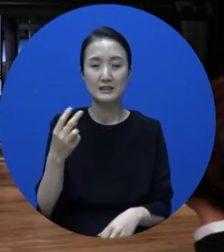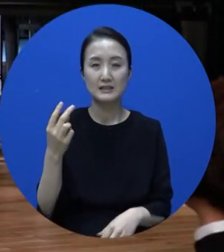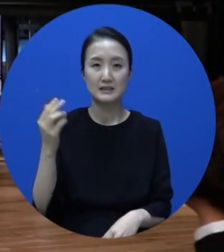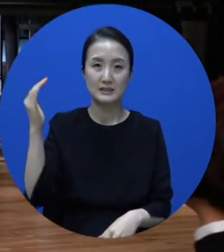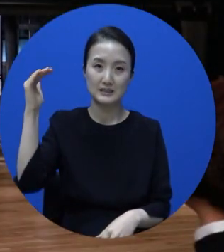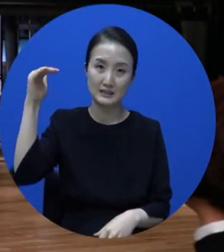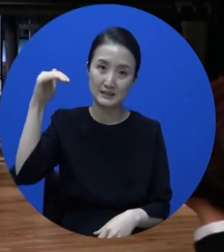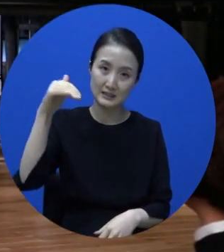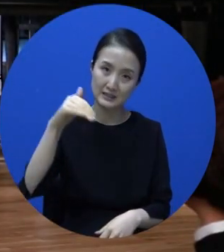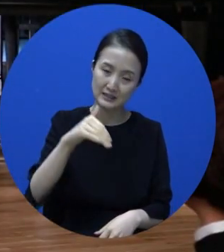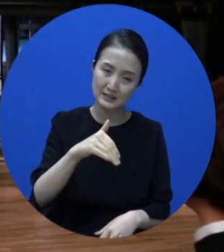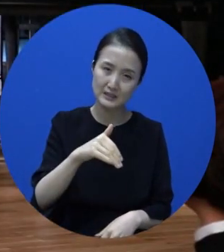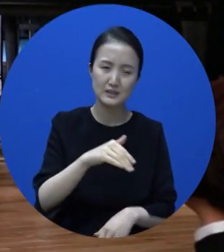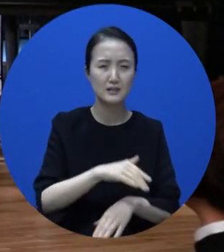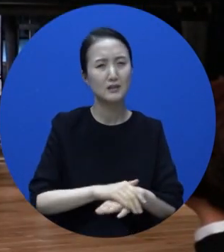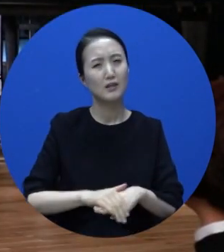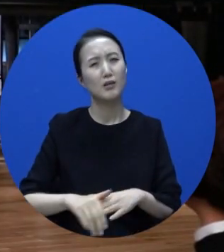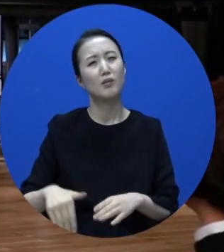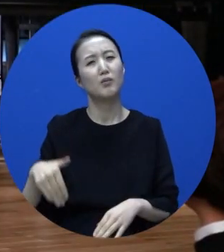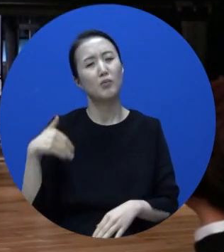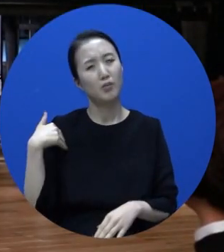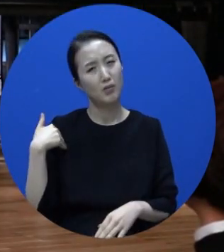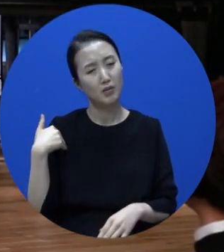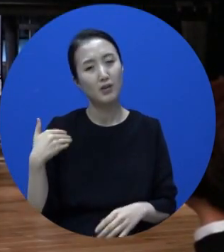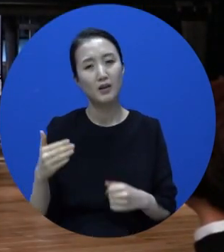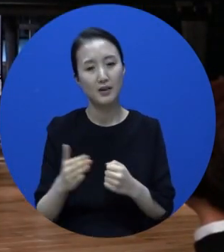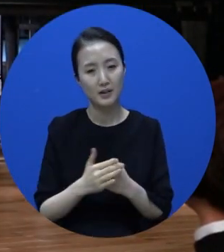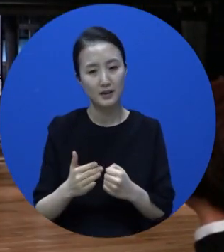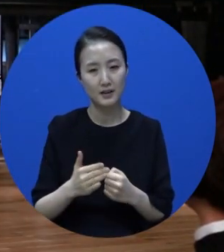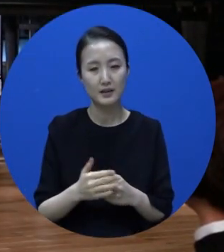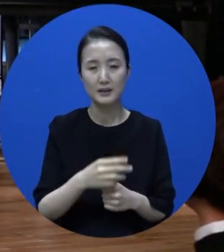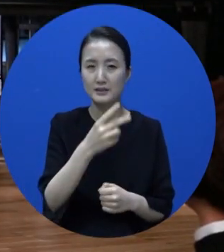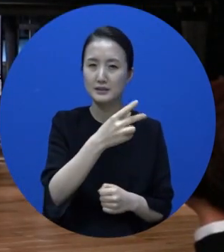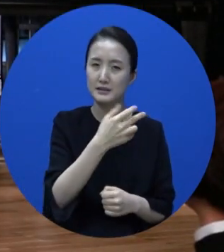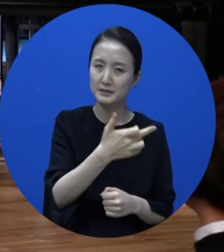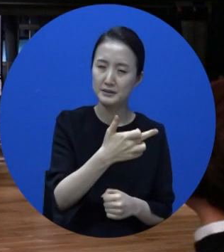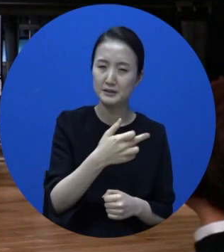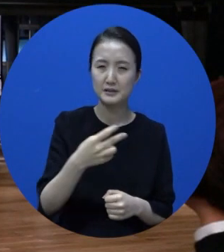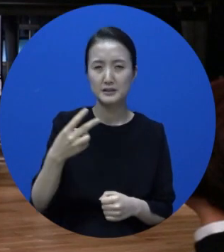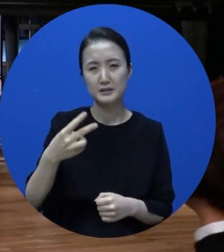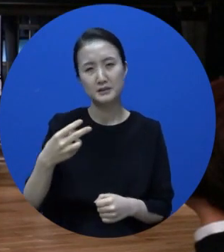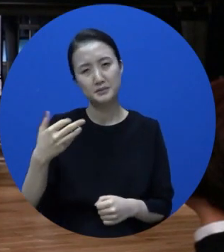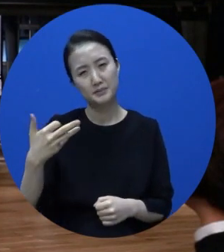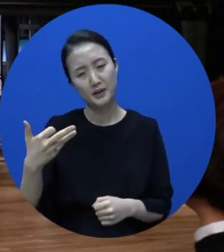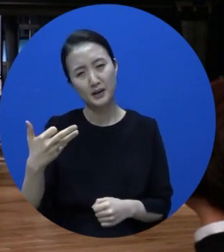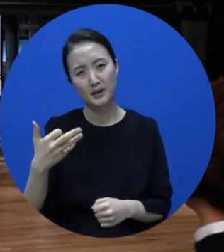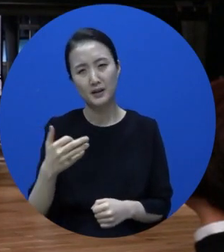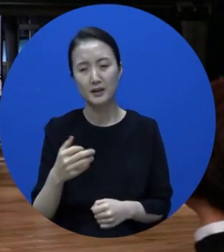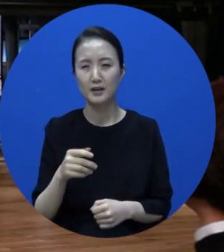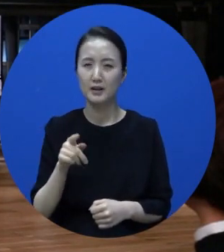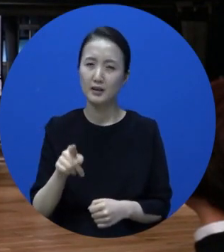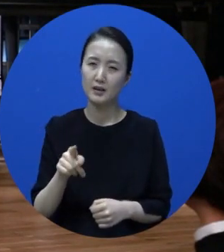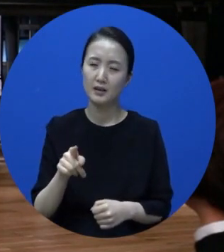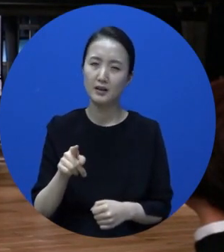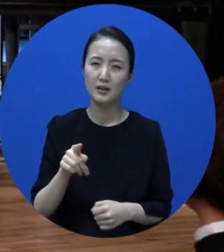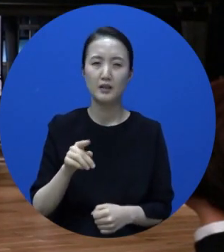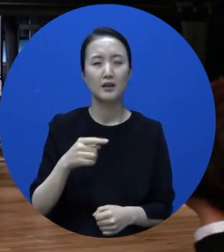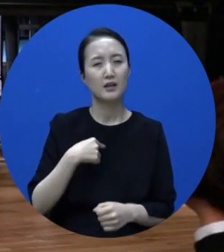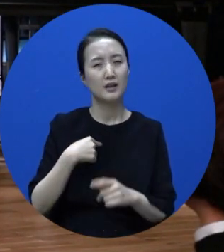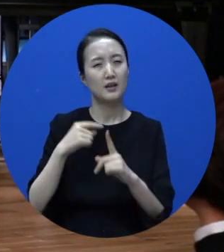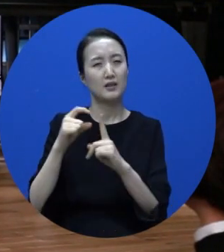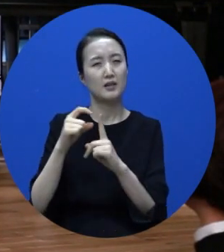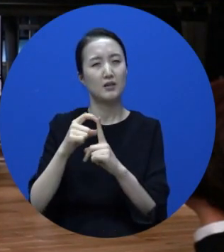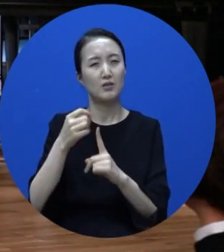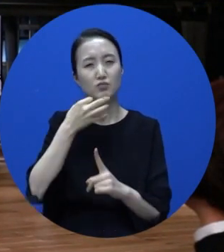성장세를 이어갈 지 아니면 다시 꼬꾸라질 지 잘 모르겠다 해서 2018년 을 제가 2017년에 전망 할 때는